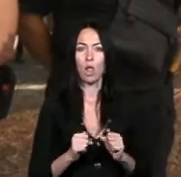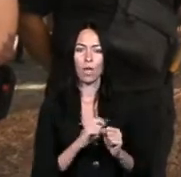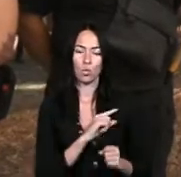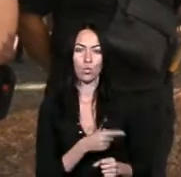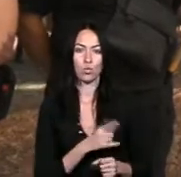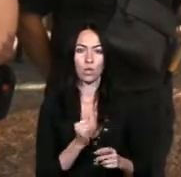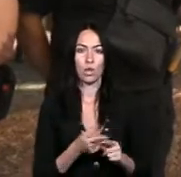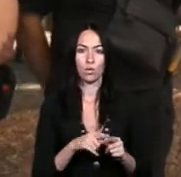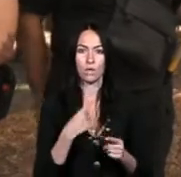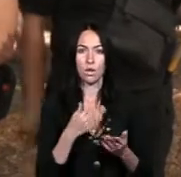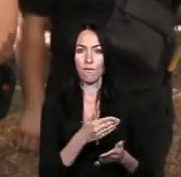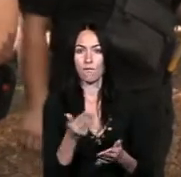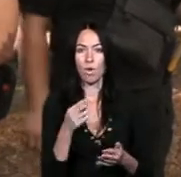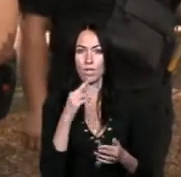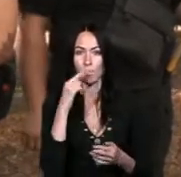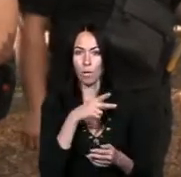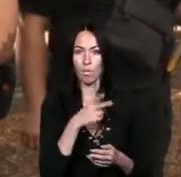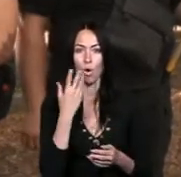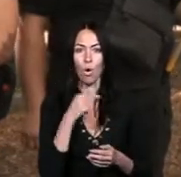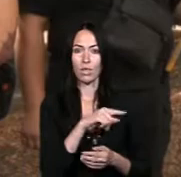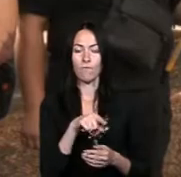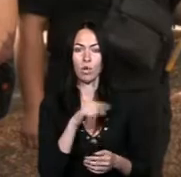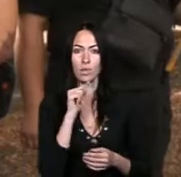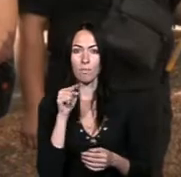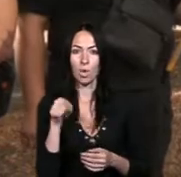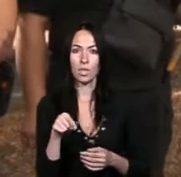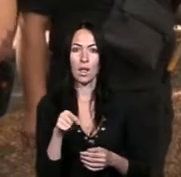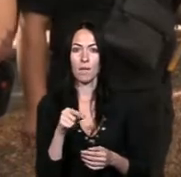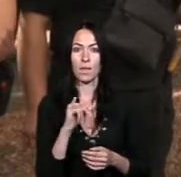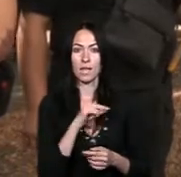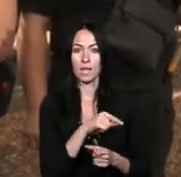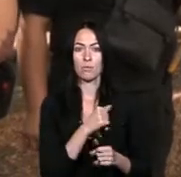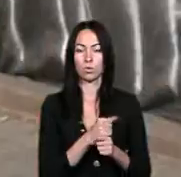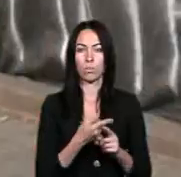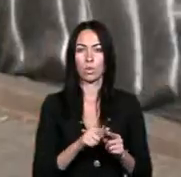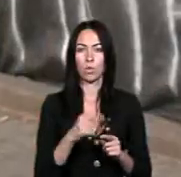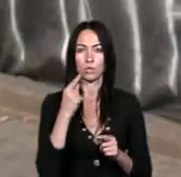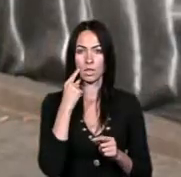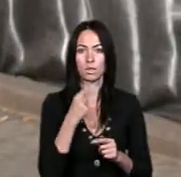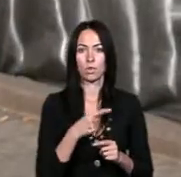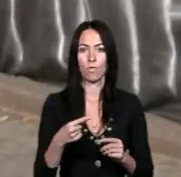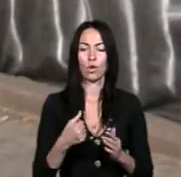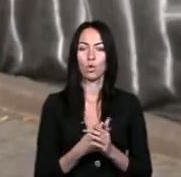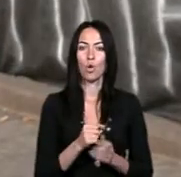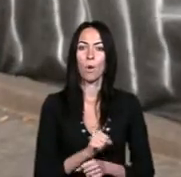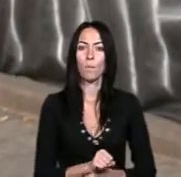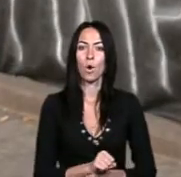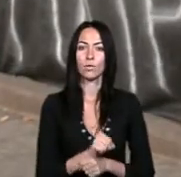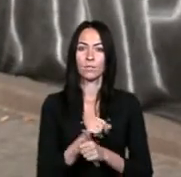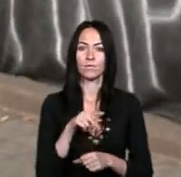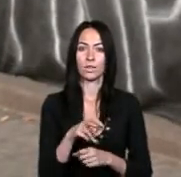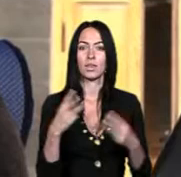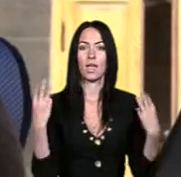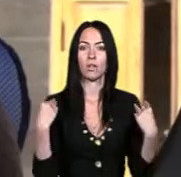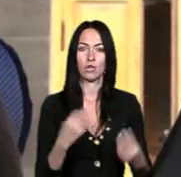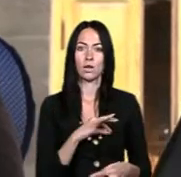так кажучи, вони помолились, куди вони потрапили, і ось їм зробили таке зауваження. До протестувальників виходить начальник